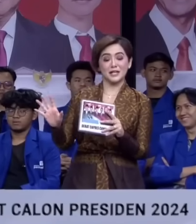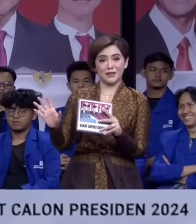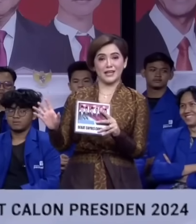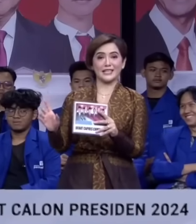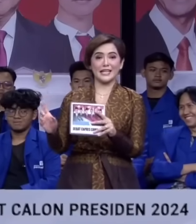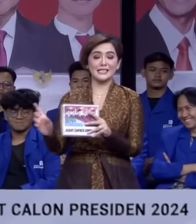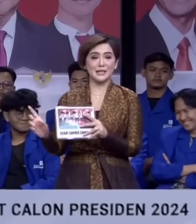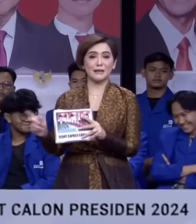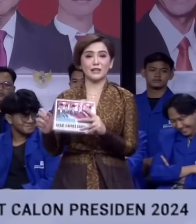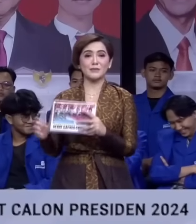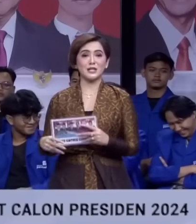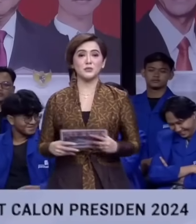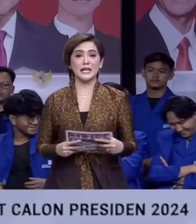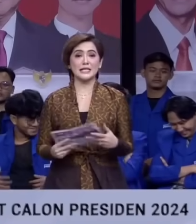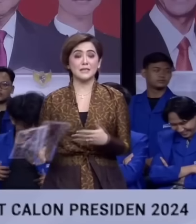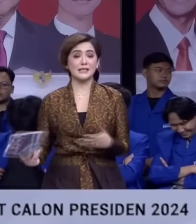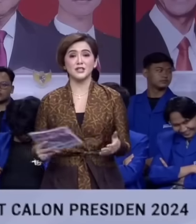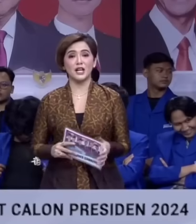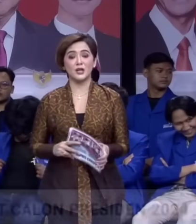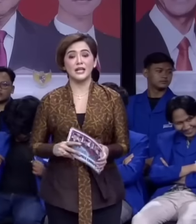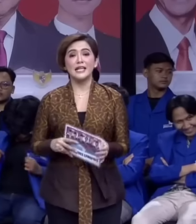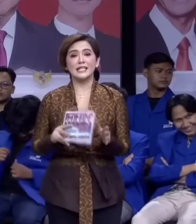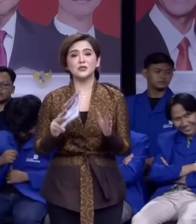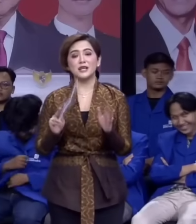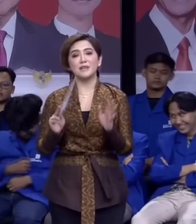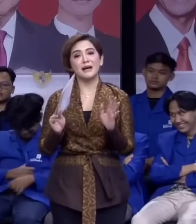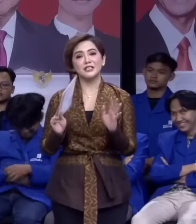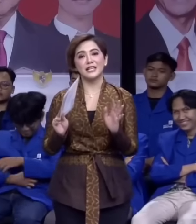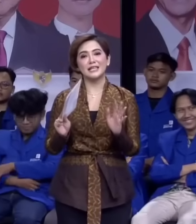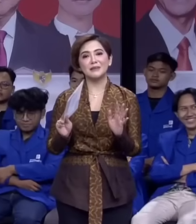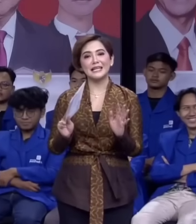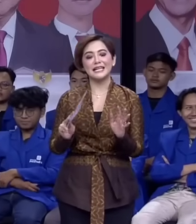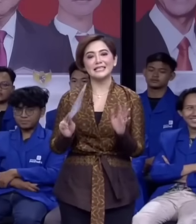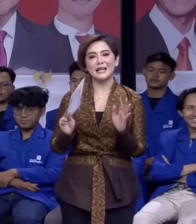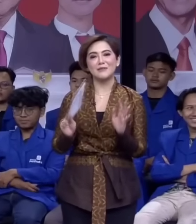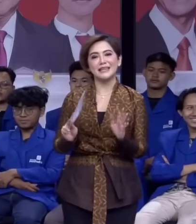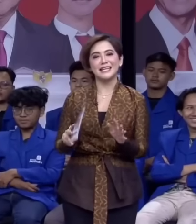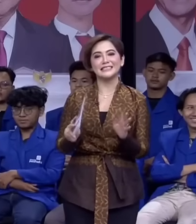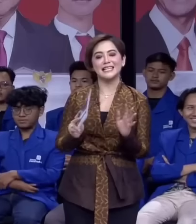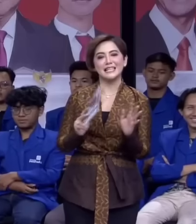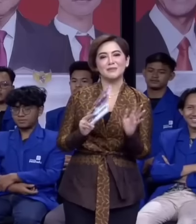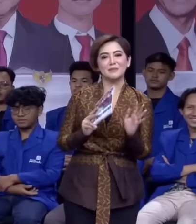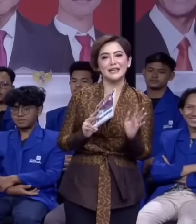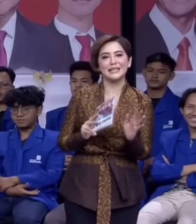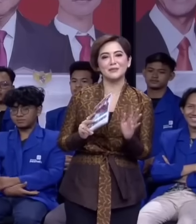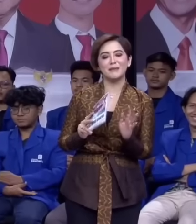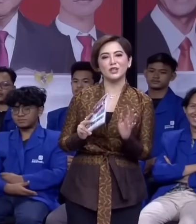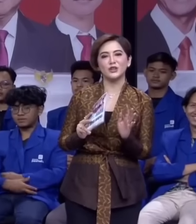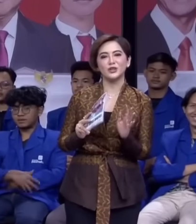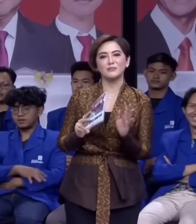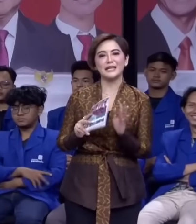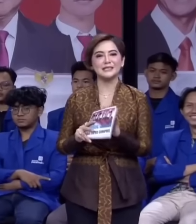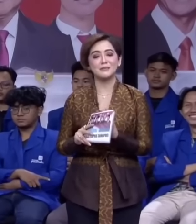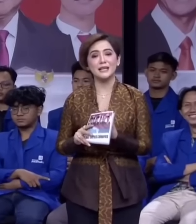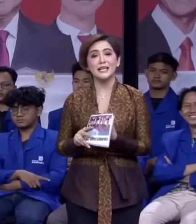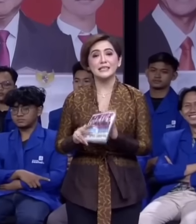melihat para Rival ini yang disampaikan oleh para jubir dari tiga Pasangan calon kita sudah mengajak anda melihat keramaian dari berbagai tempat